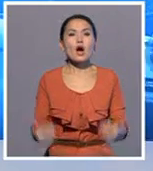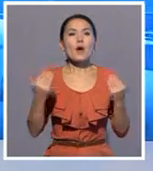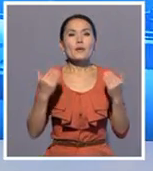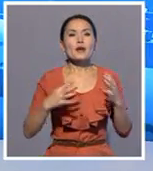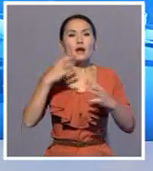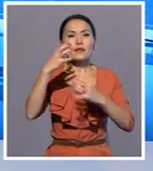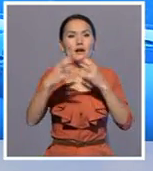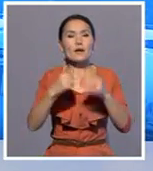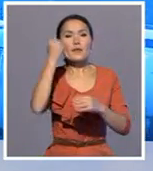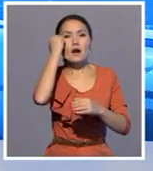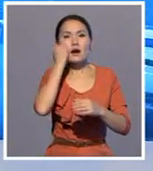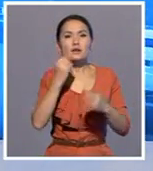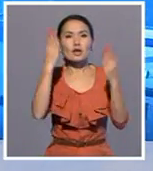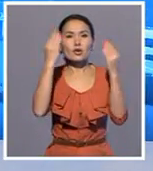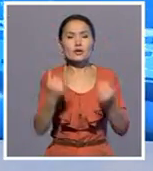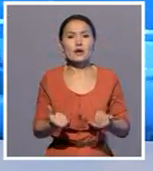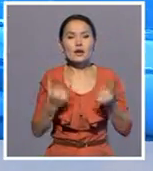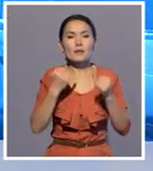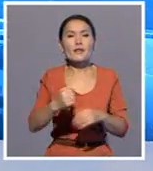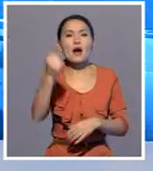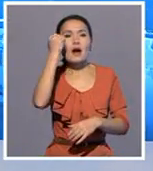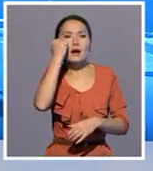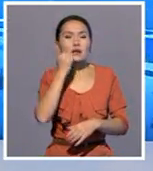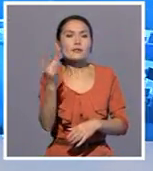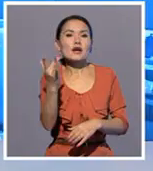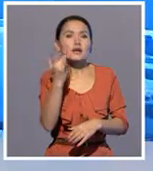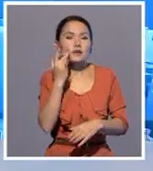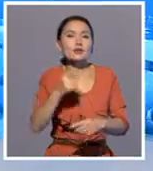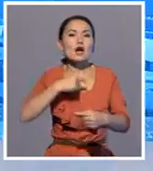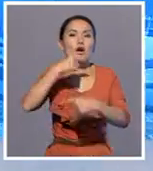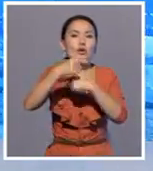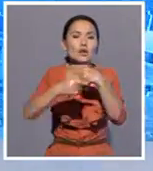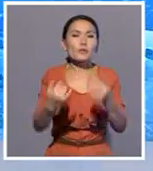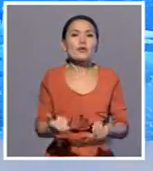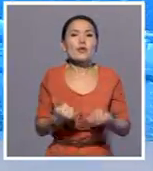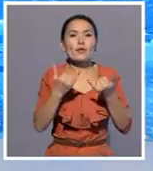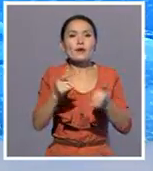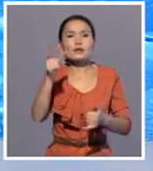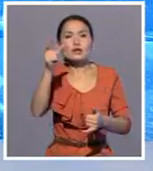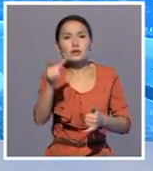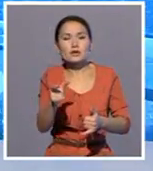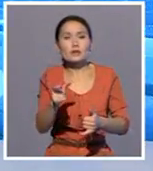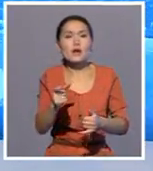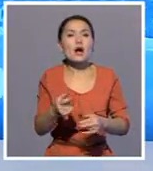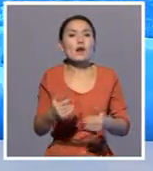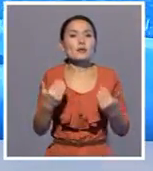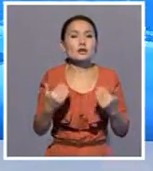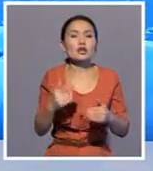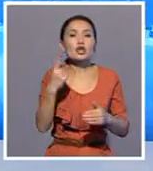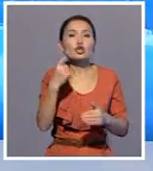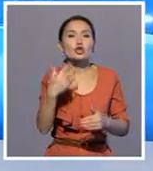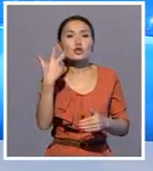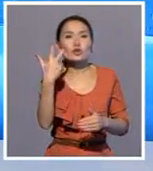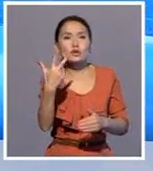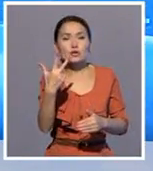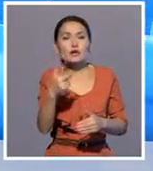Бүгін халықаралық қарттар күні. Қарттарымыз қашанда ұлттық салт-дәстүріміздің дәнекершісі, ауыз біршілігіміздің ұйытқысы. Жасы 103-ке келсе